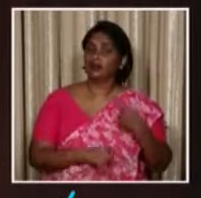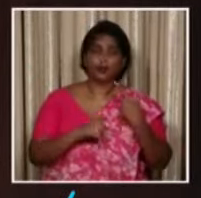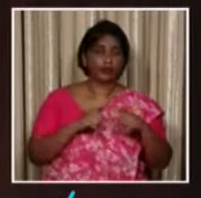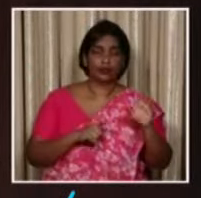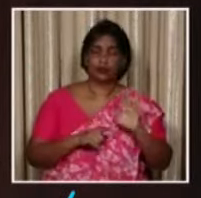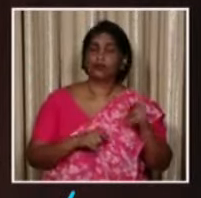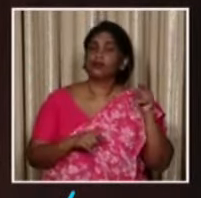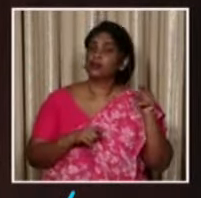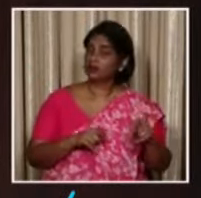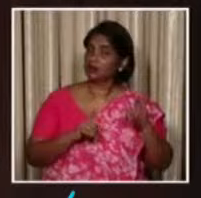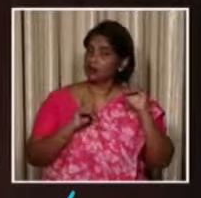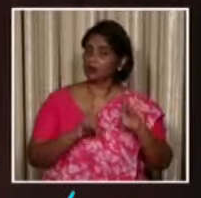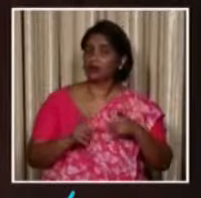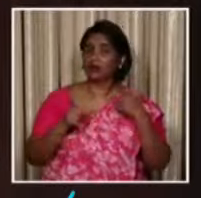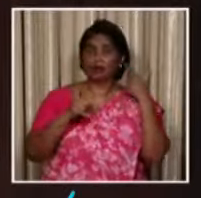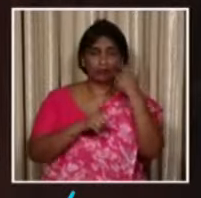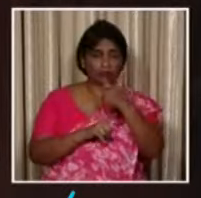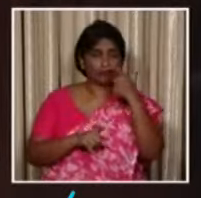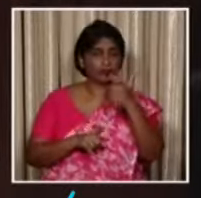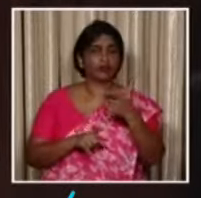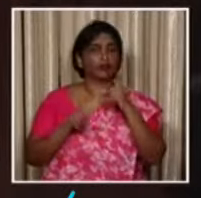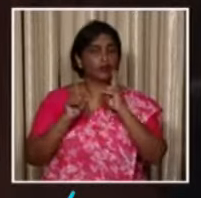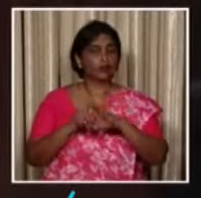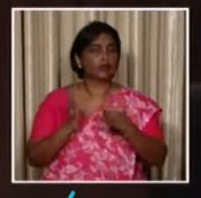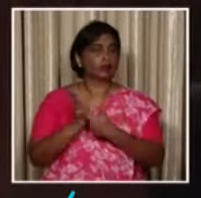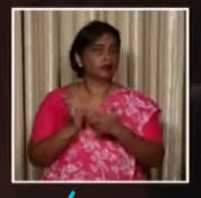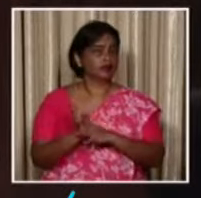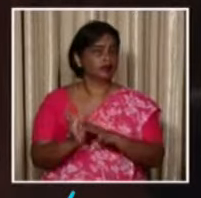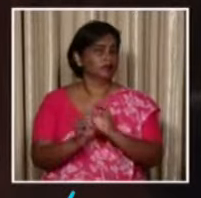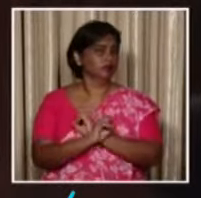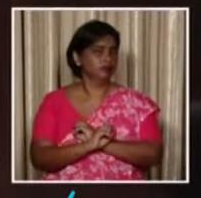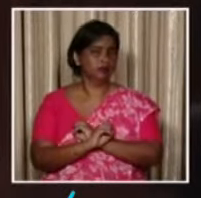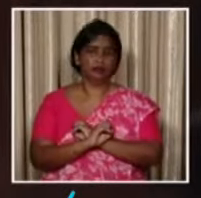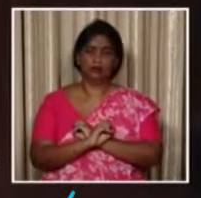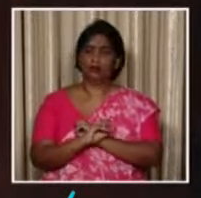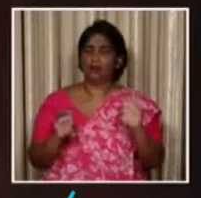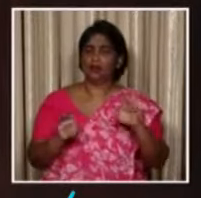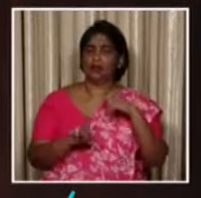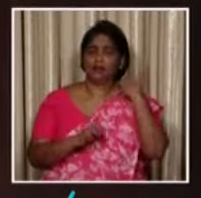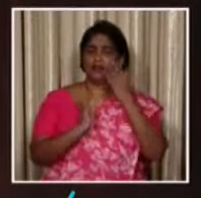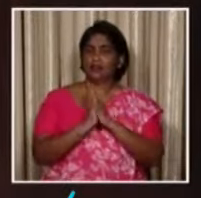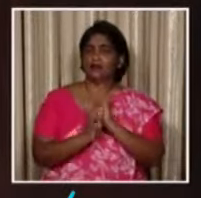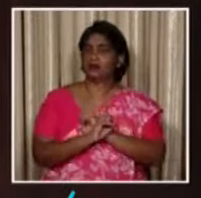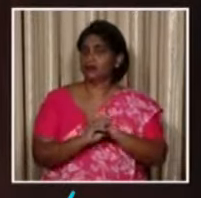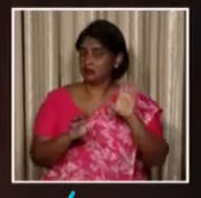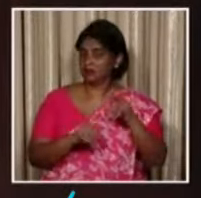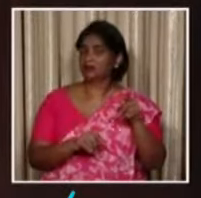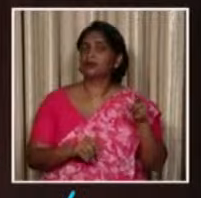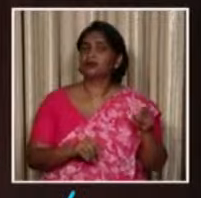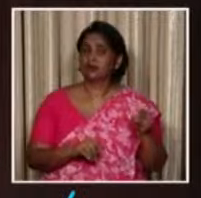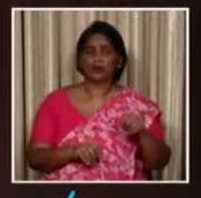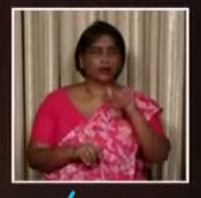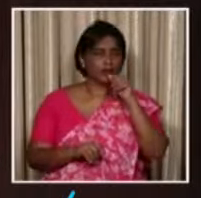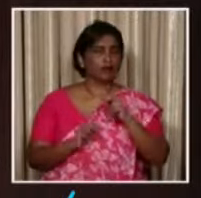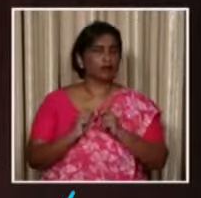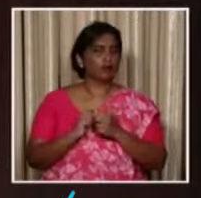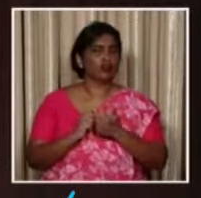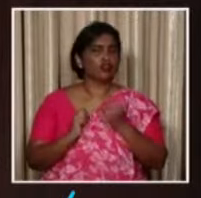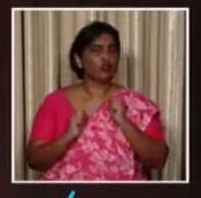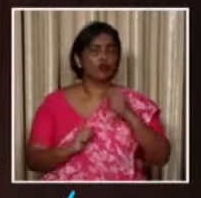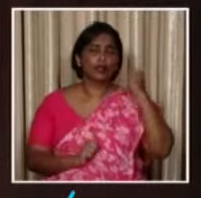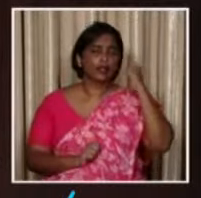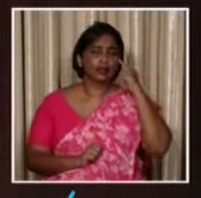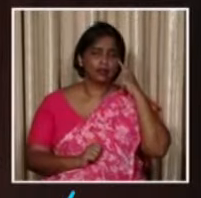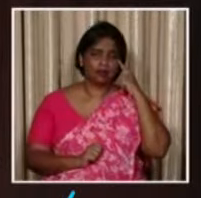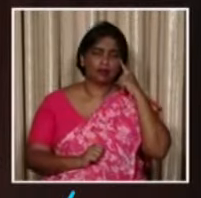නෙමෙයි මේ මේ වෙඩි තියලා දාන ඒවා මේවා රූපවාහිනී වල මේ සමාජ මාධ්‍ය වල පෙන්වීම තුල ඇතිවන තත්ත්ව කල්පනා කරලා